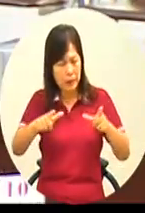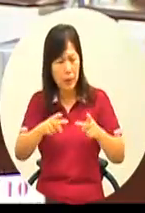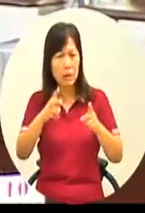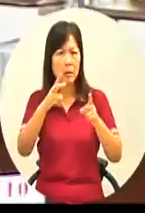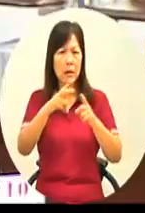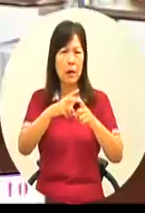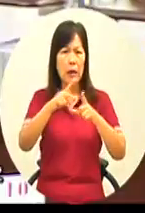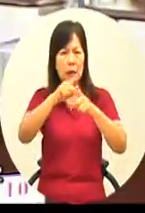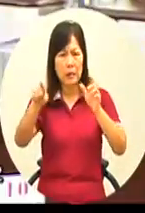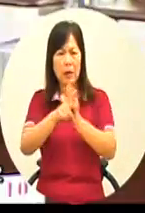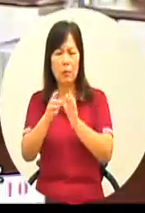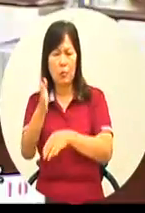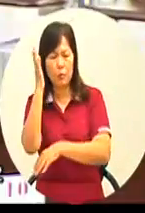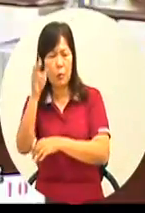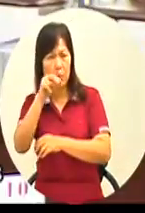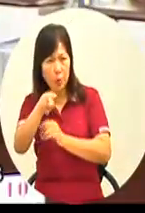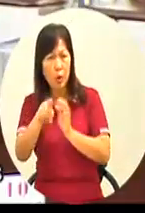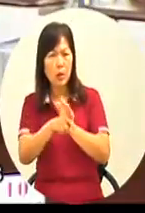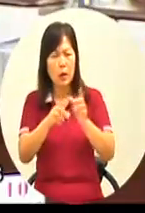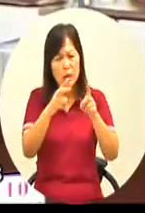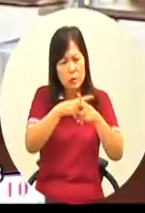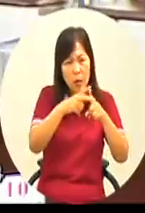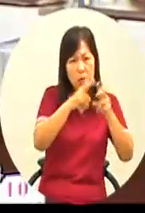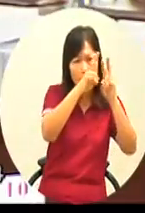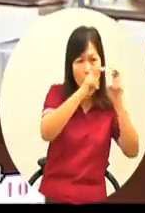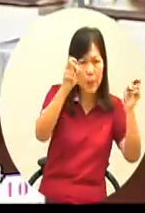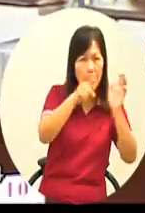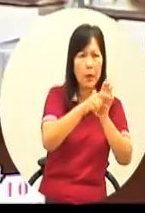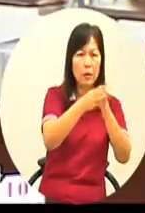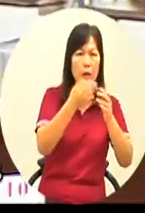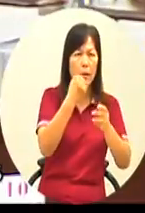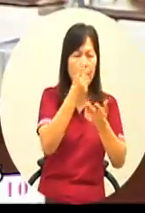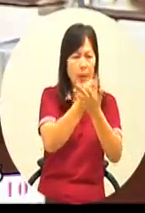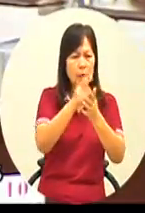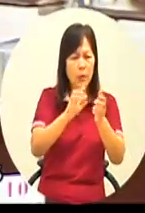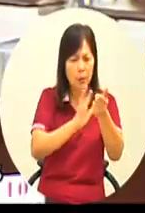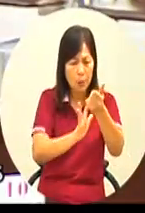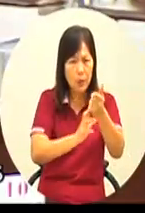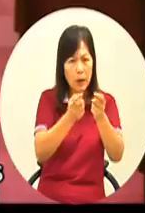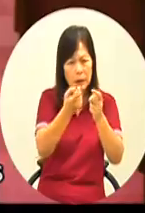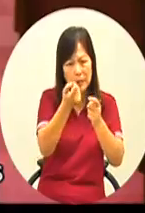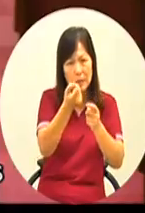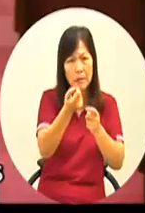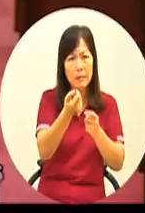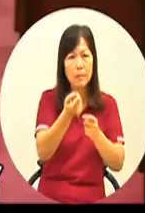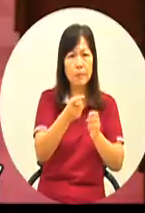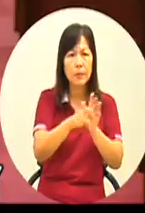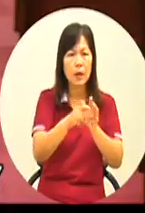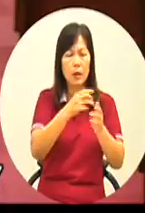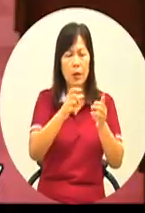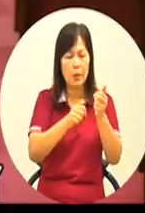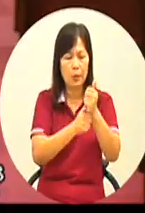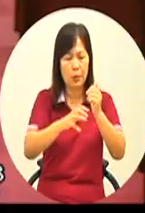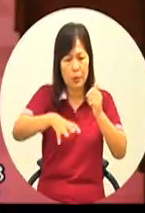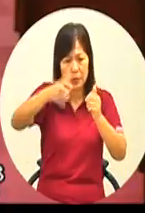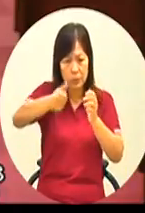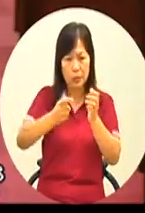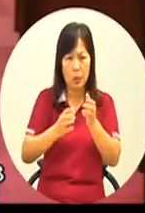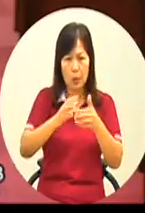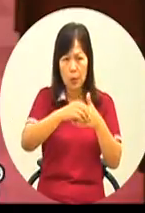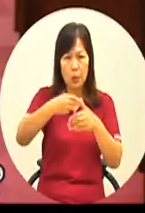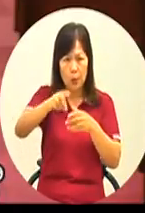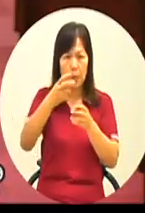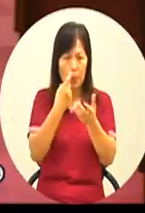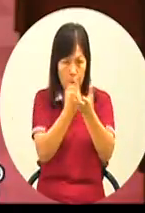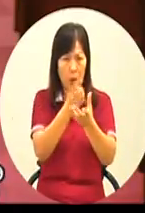种植啥有无，咱都捌看过嘛。对，社经啊呢，只要迄委员无几个，你嘛带啊，迄个副局长去参加嘛。所以